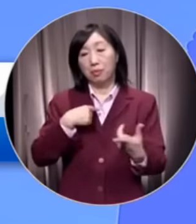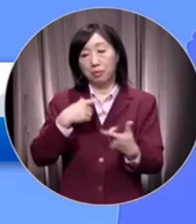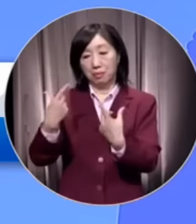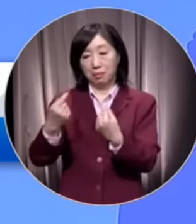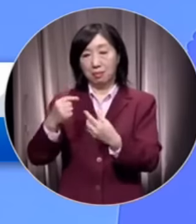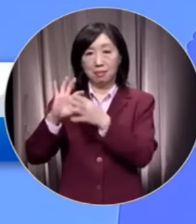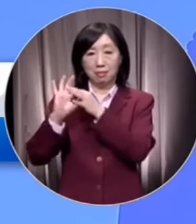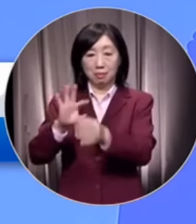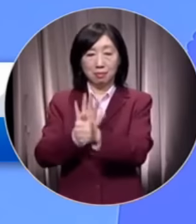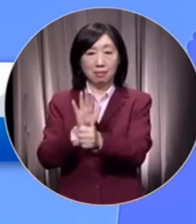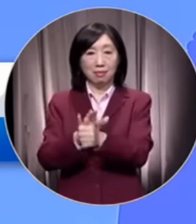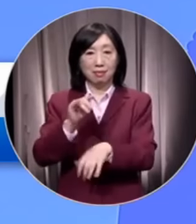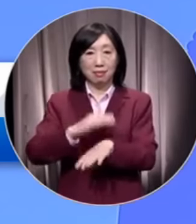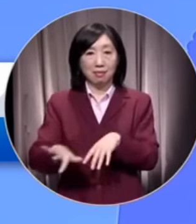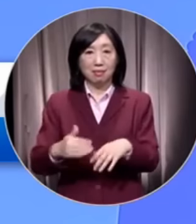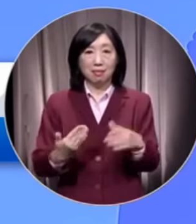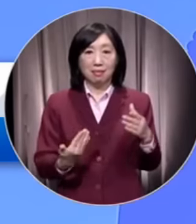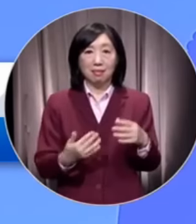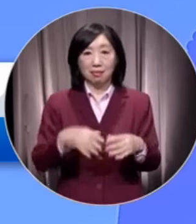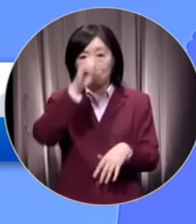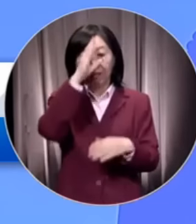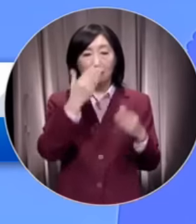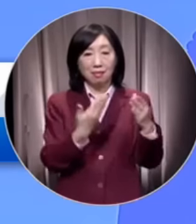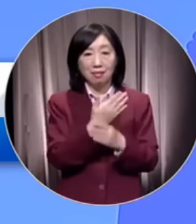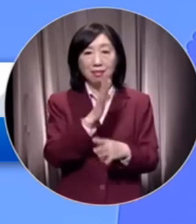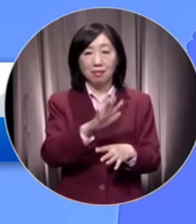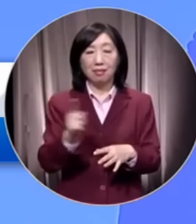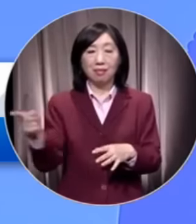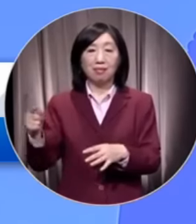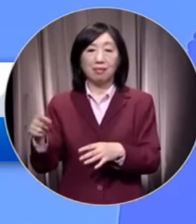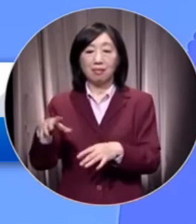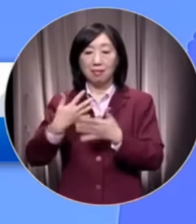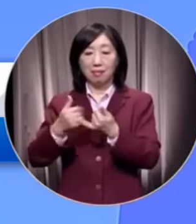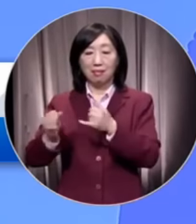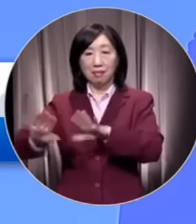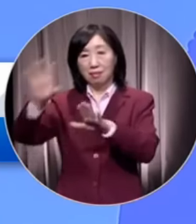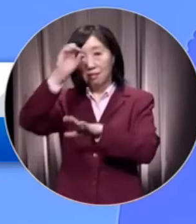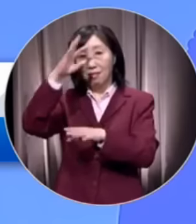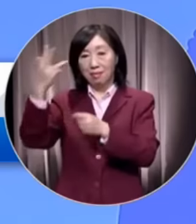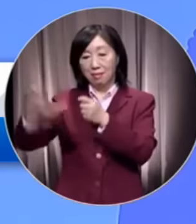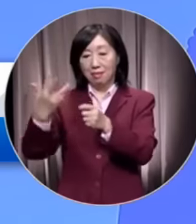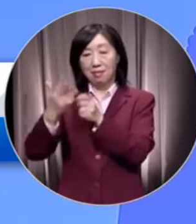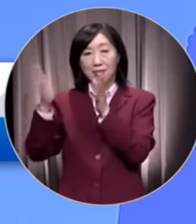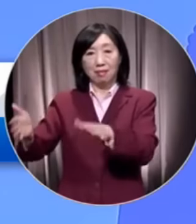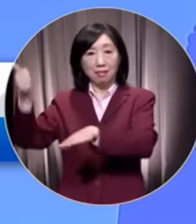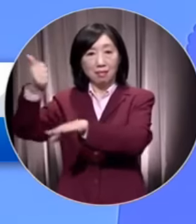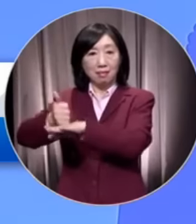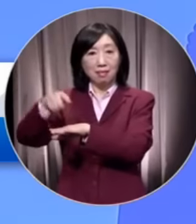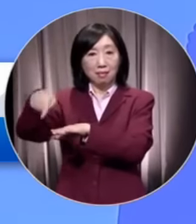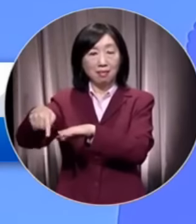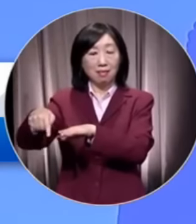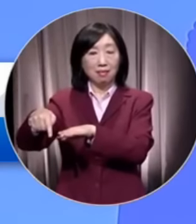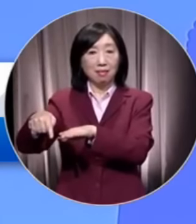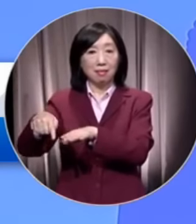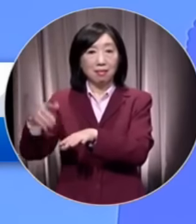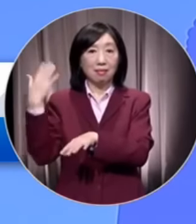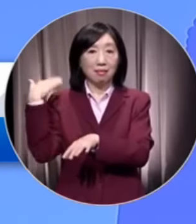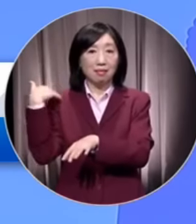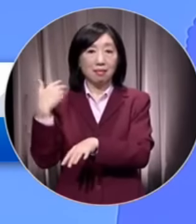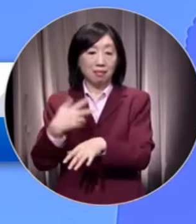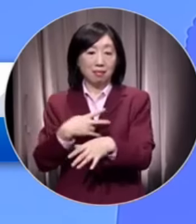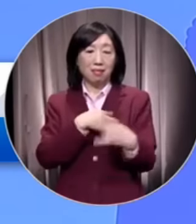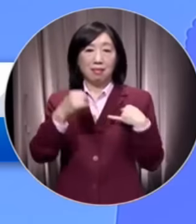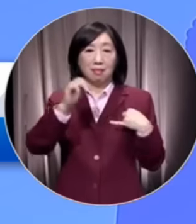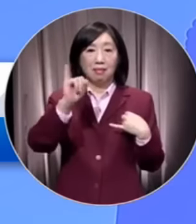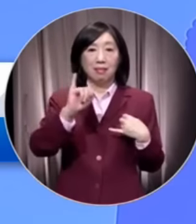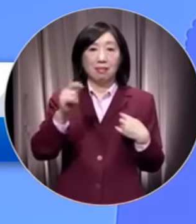产的确有经过民进党执政八年，各位观众朋友，想想蔡英文主席